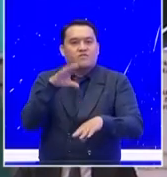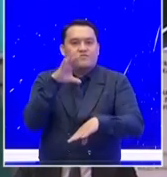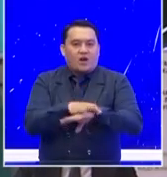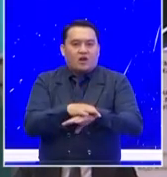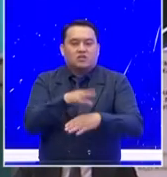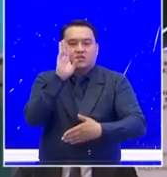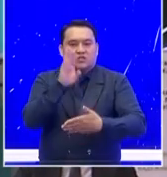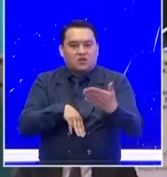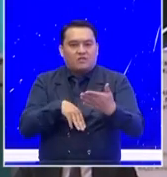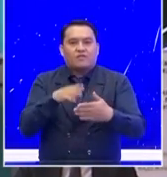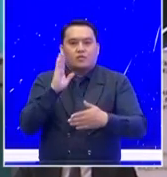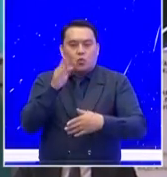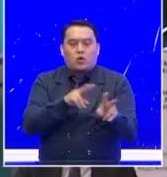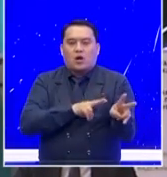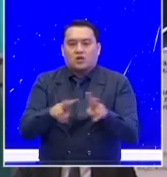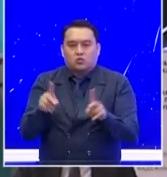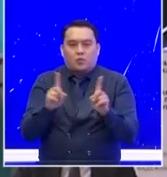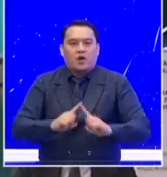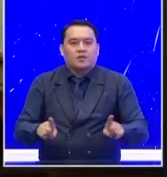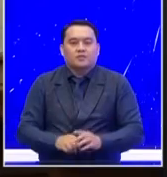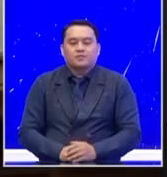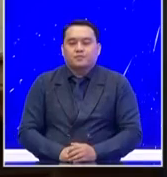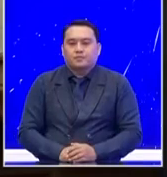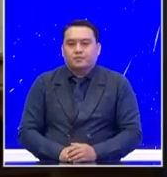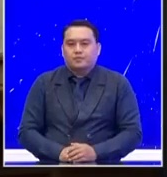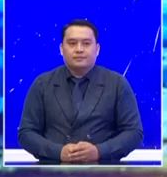и взять на особый контроль, подчеркнул глава Кабмина.